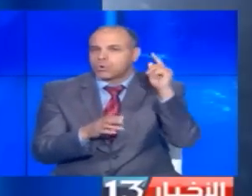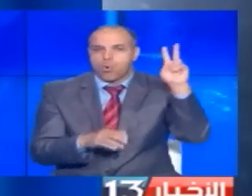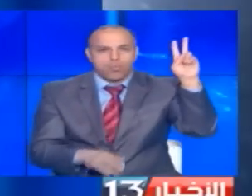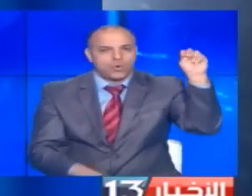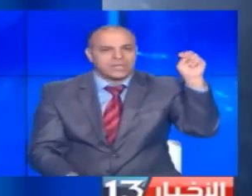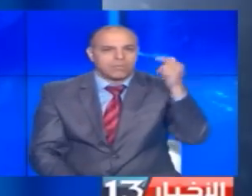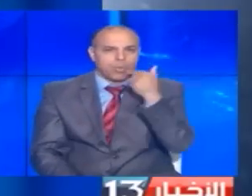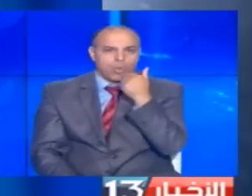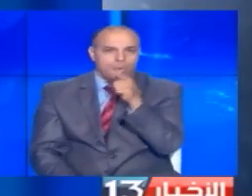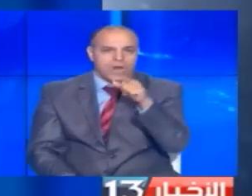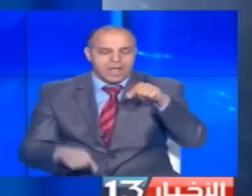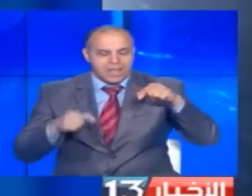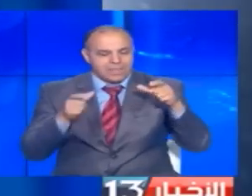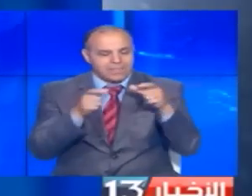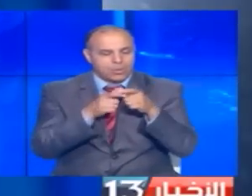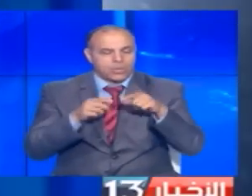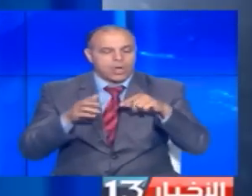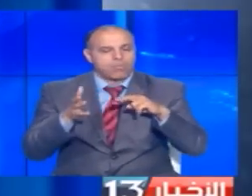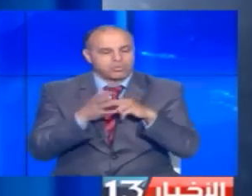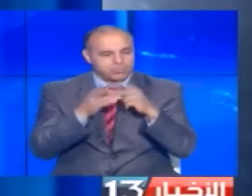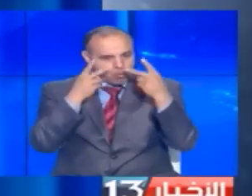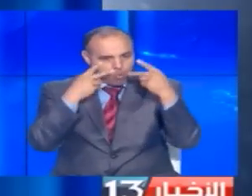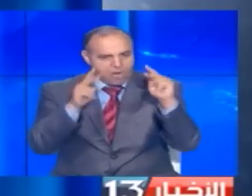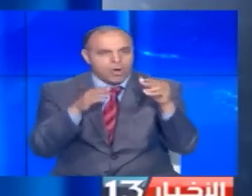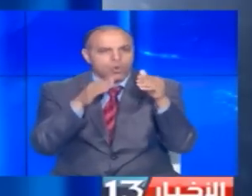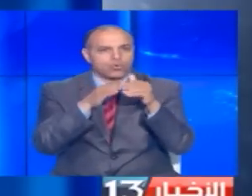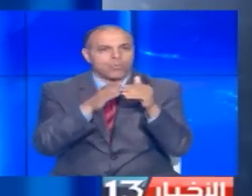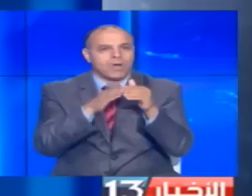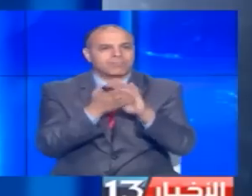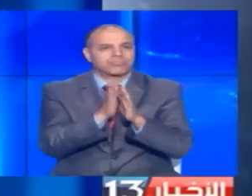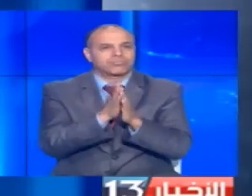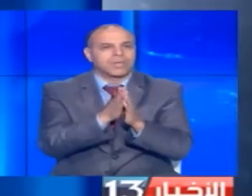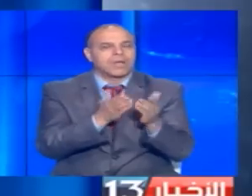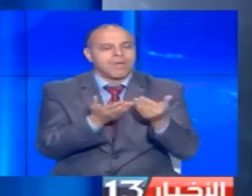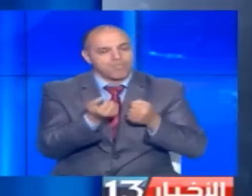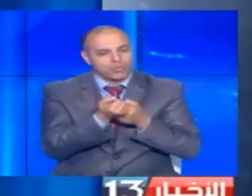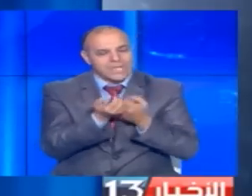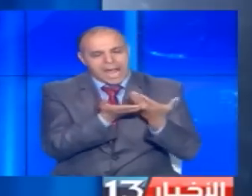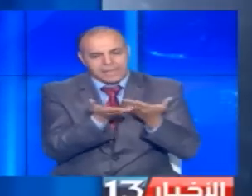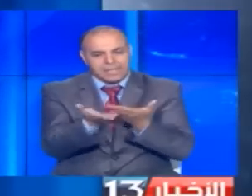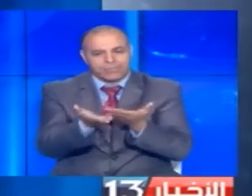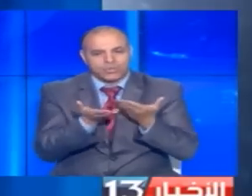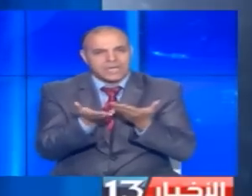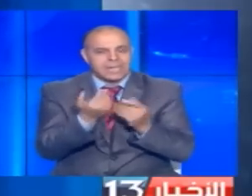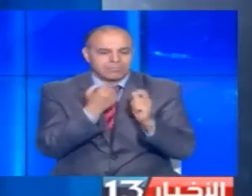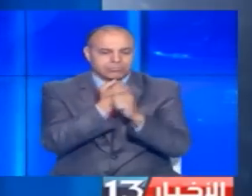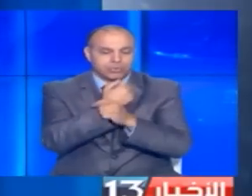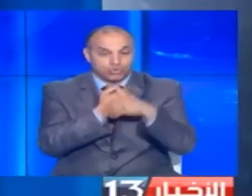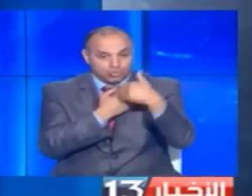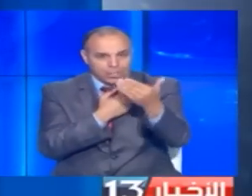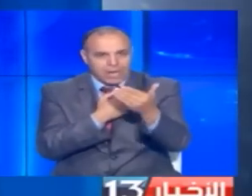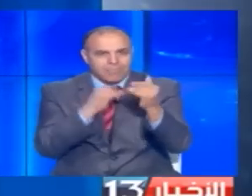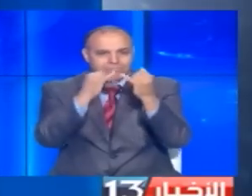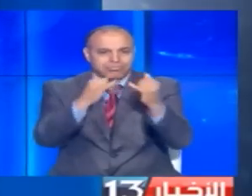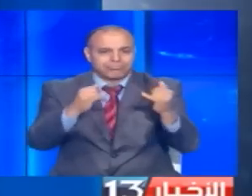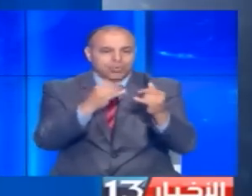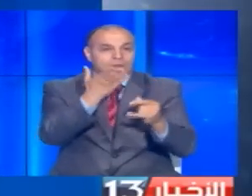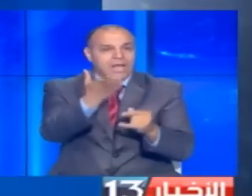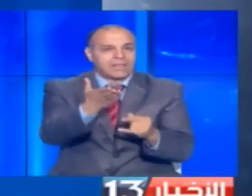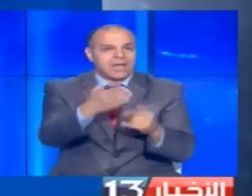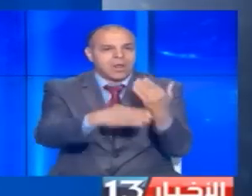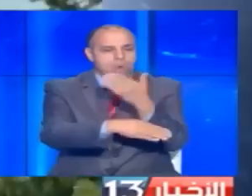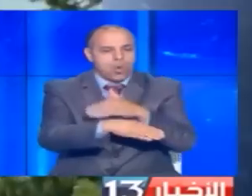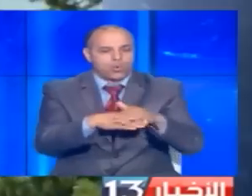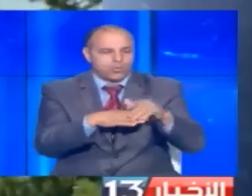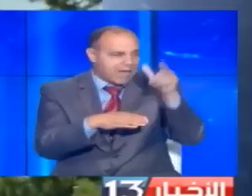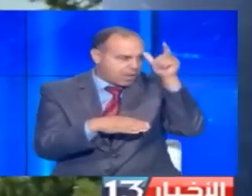بالأمم المتحدة أن حكومة دمشق وافقت على طلب المنظمة لإيصال مساعدات الأسبوع المقبل إلى مخيم الركبان على الحدود